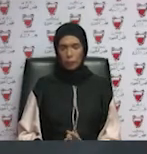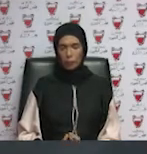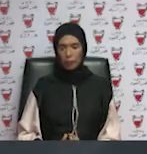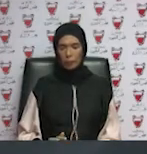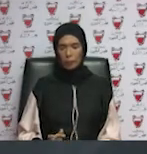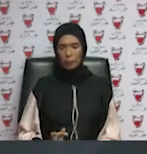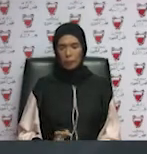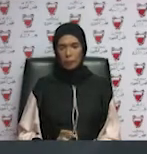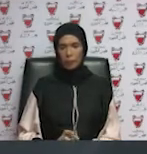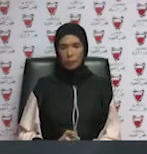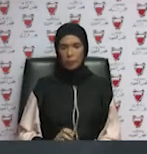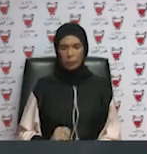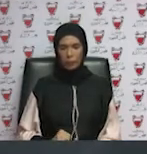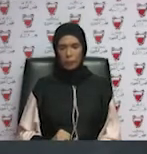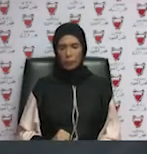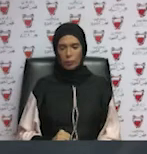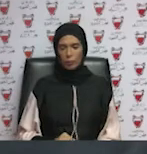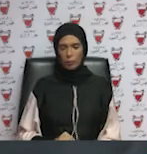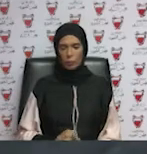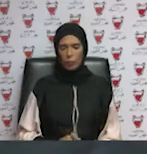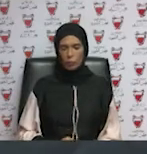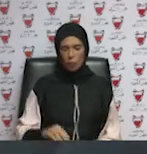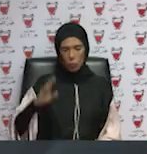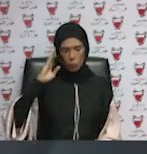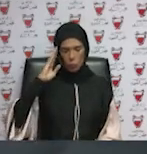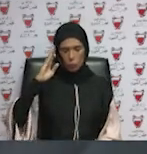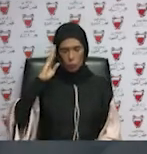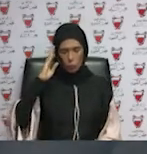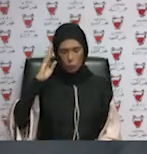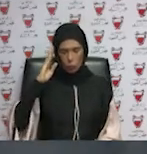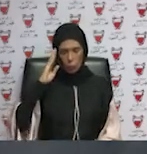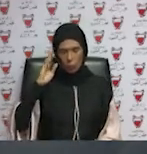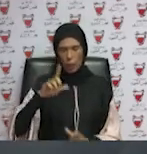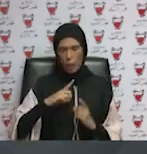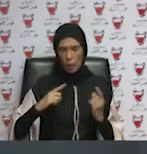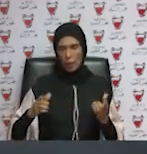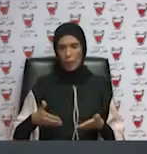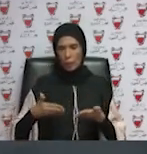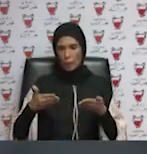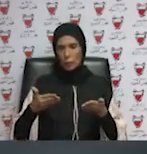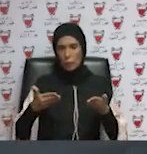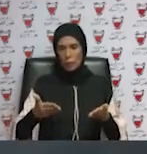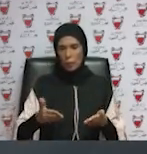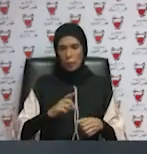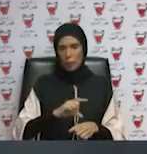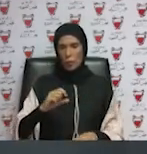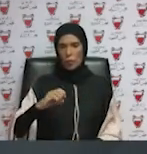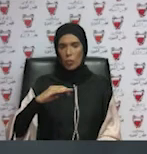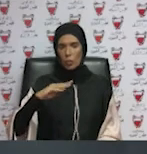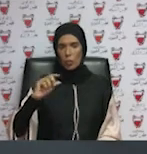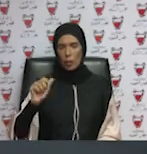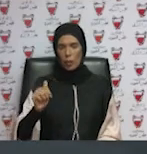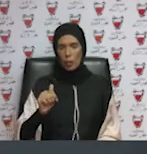خاص لجنة الخدمات برئاسة أختنا العزيزة الدكتورة جهاد الفاضل